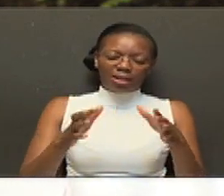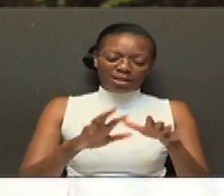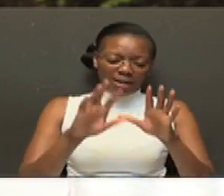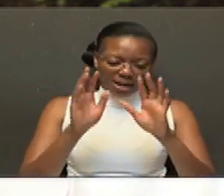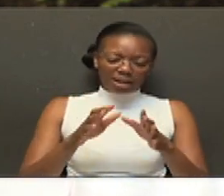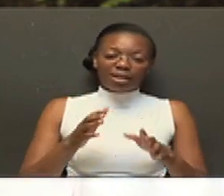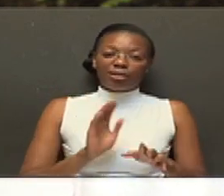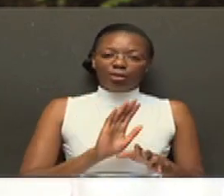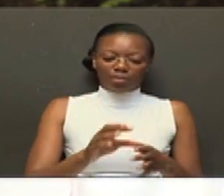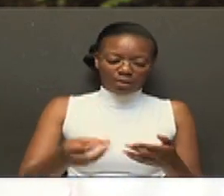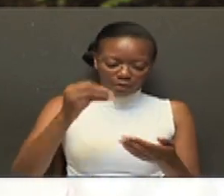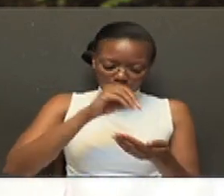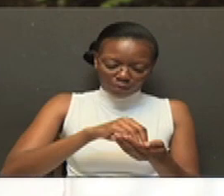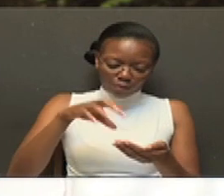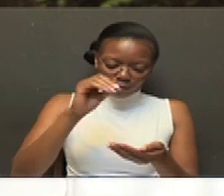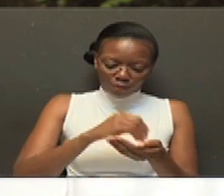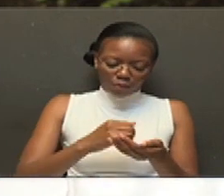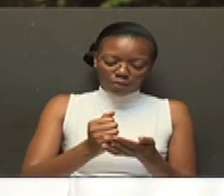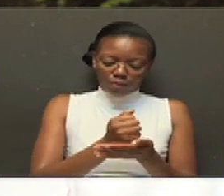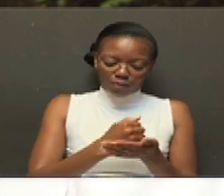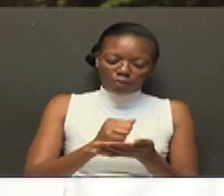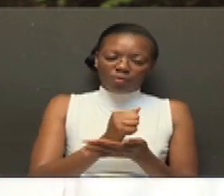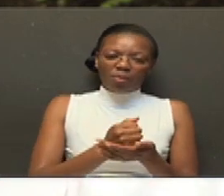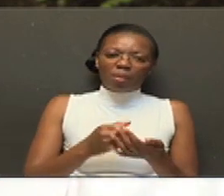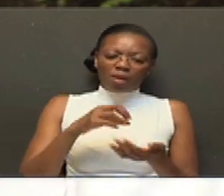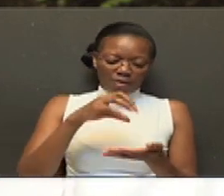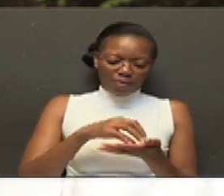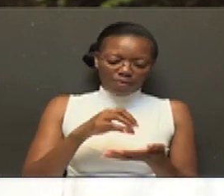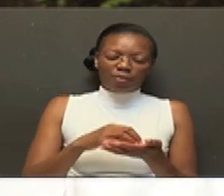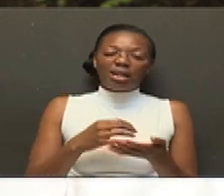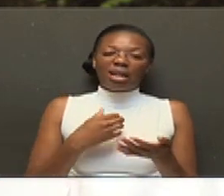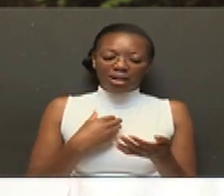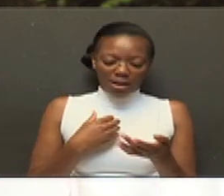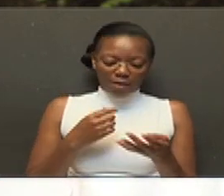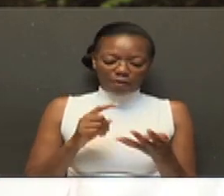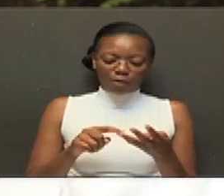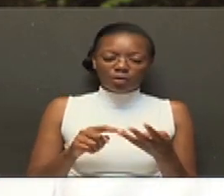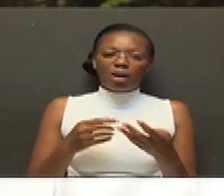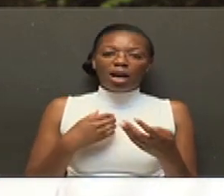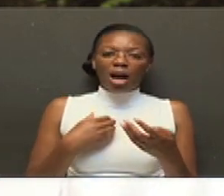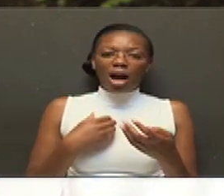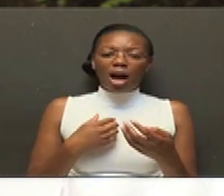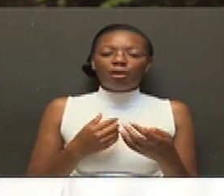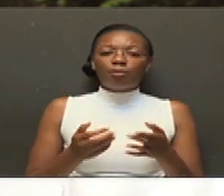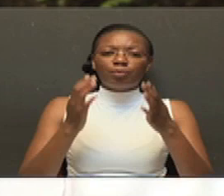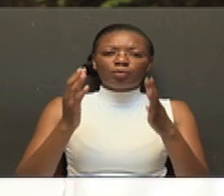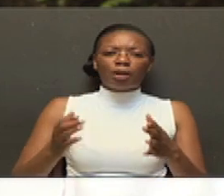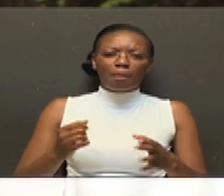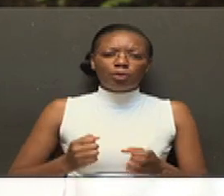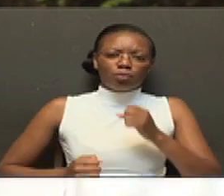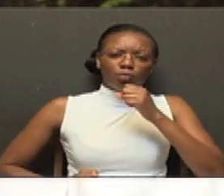iliyosiagwa na pia cricket ikiwa mzima. Pia tunatengeneza vitu tunaita granola bars. Hizo